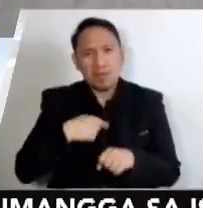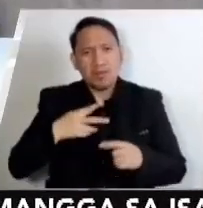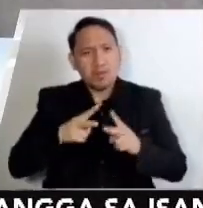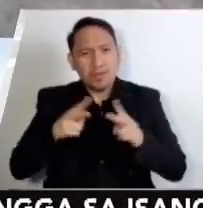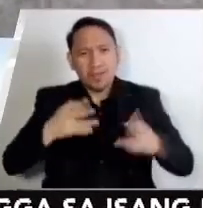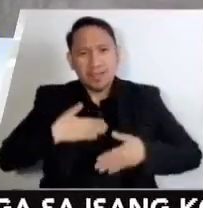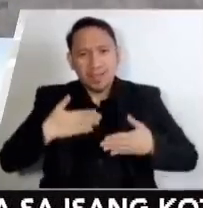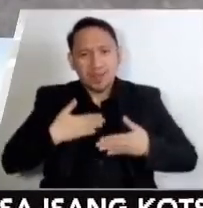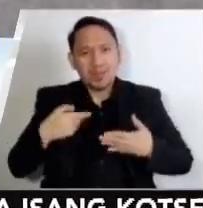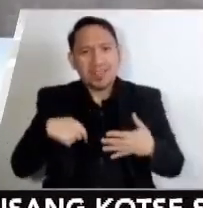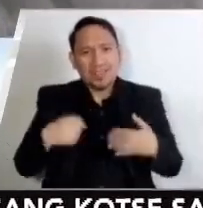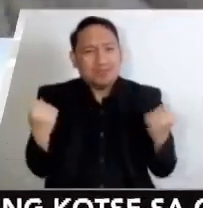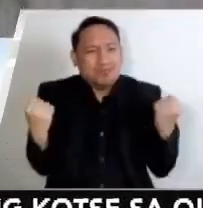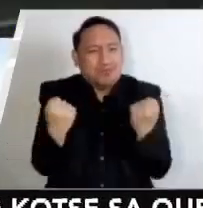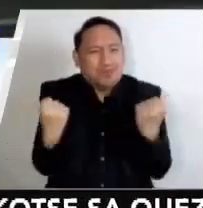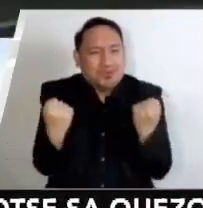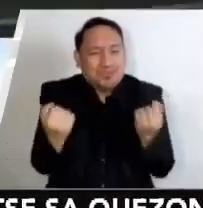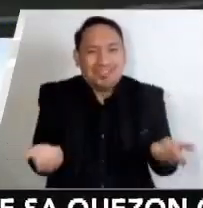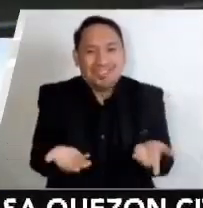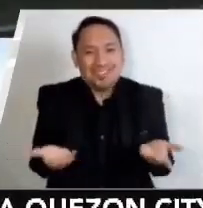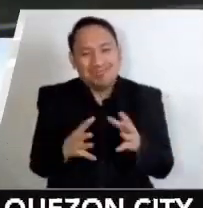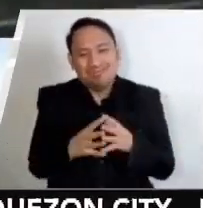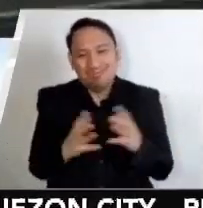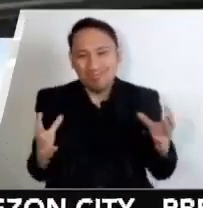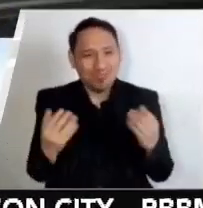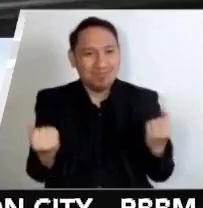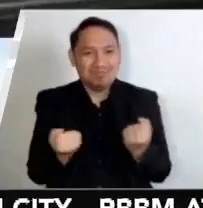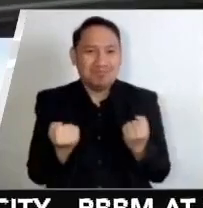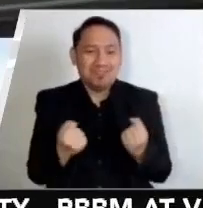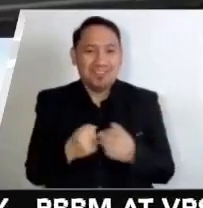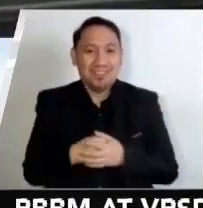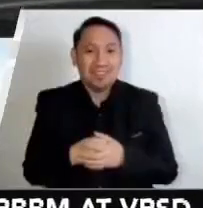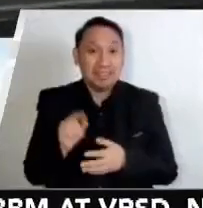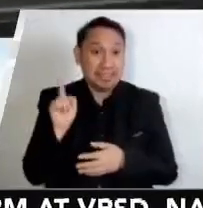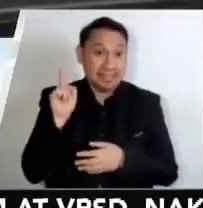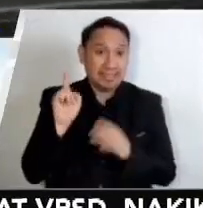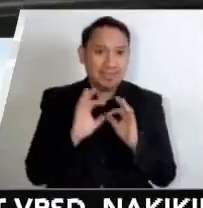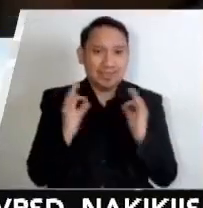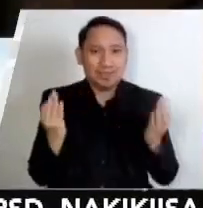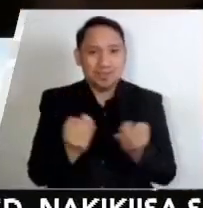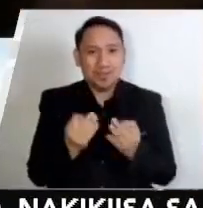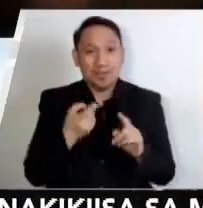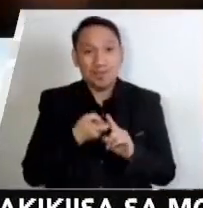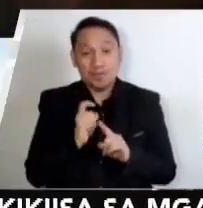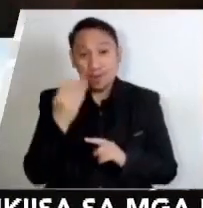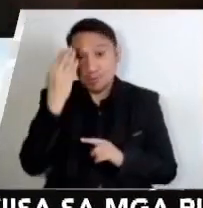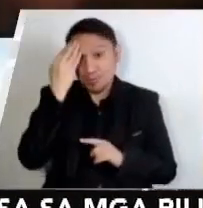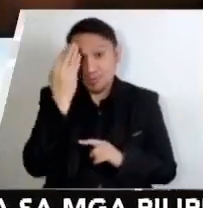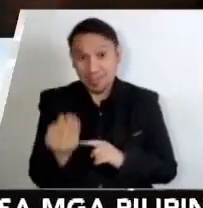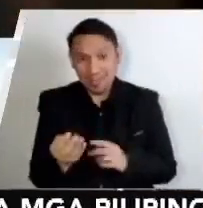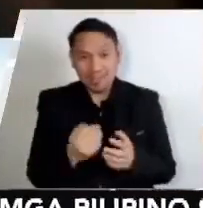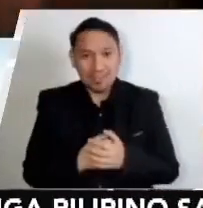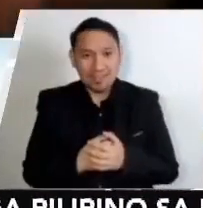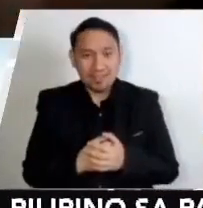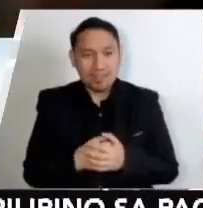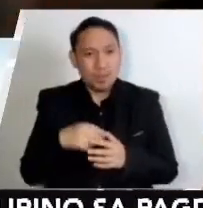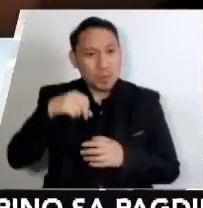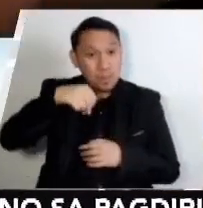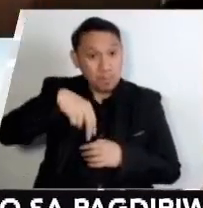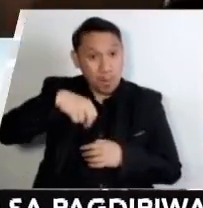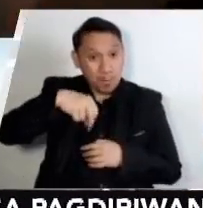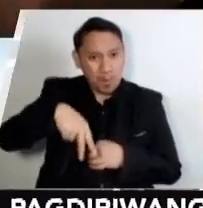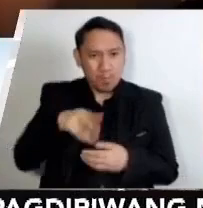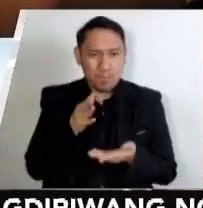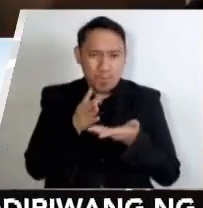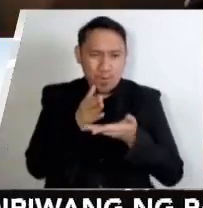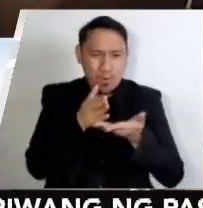dito. Sobra. Ang pamilya namang ito na mula sa San Miguel, Bulacan, hating gabi pa lang bumiyahe na. First